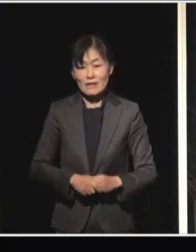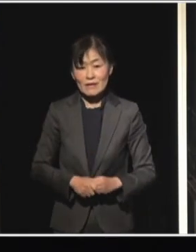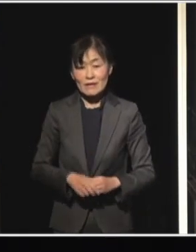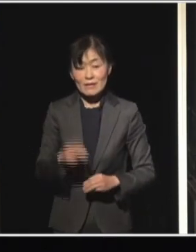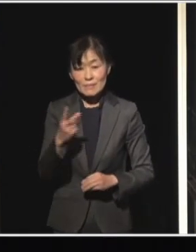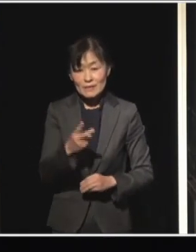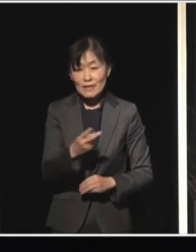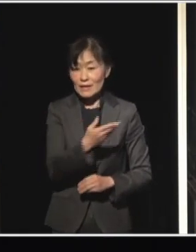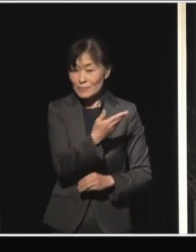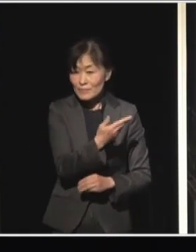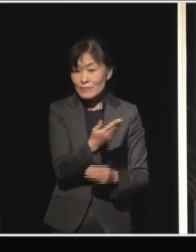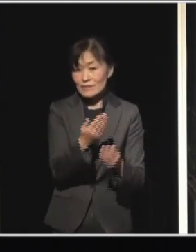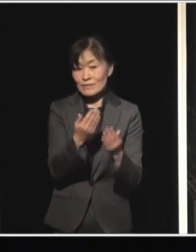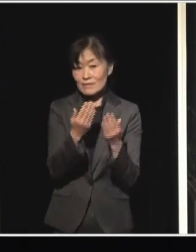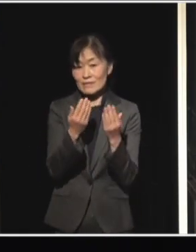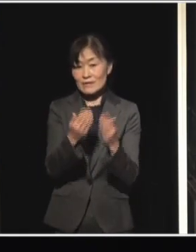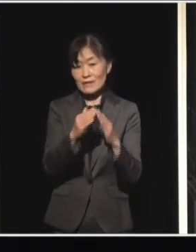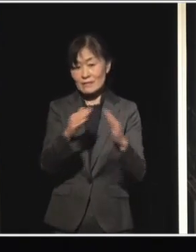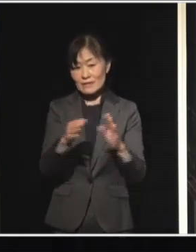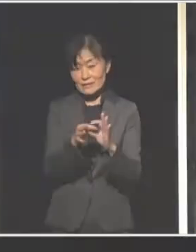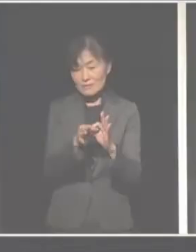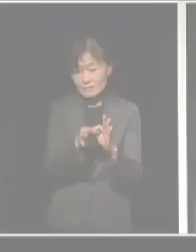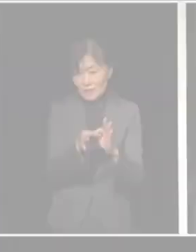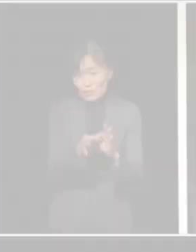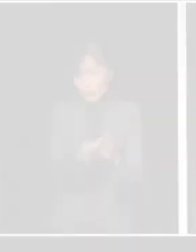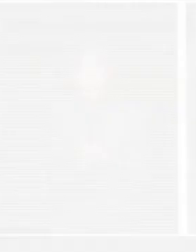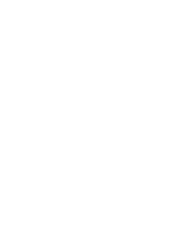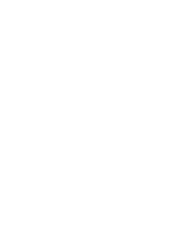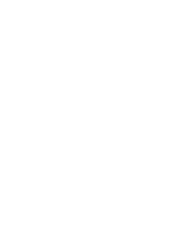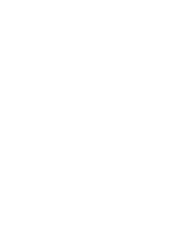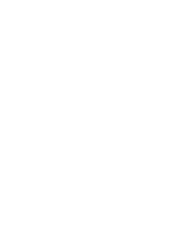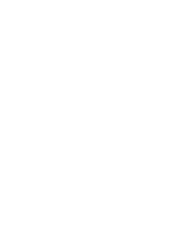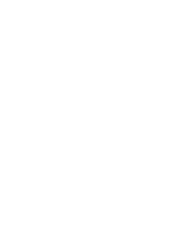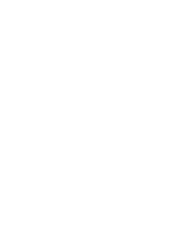て頂ければというふうに思います